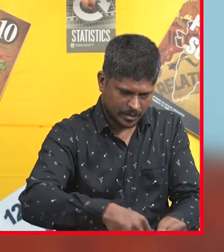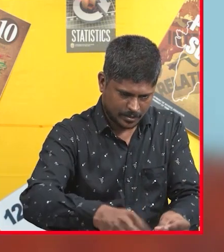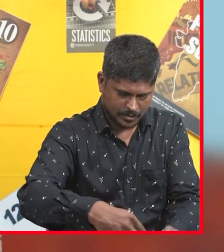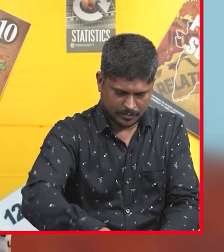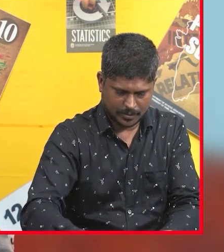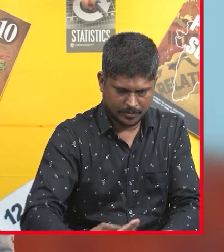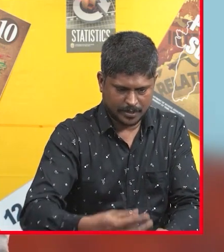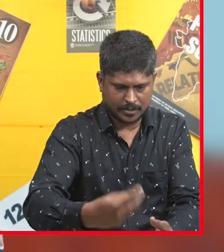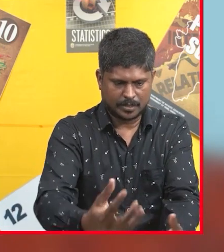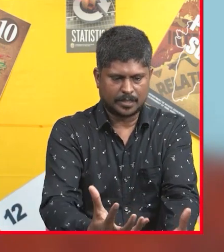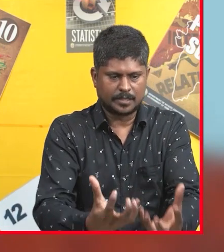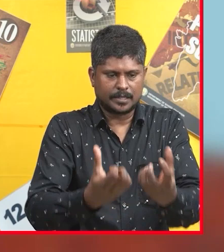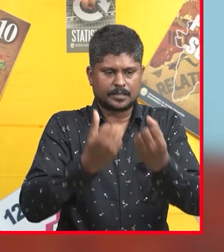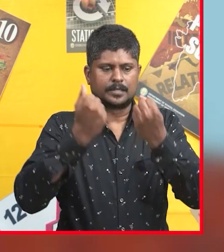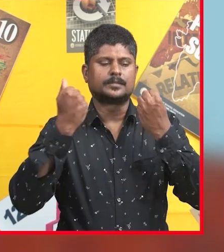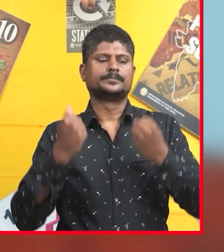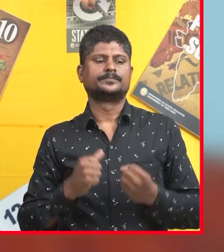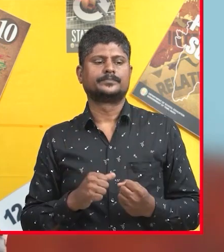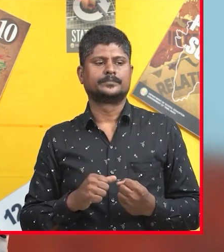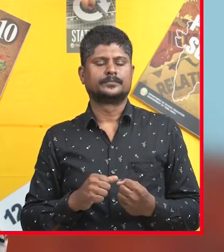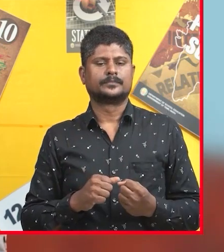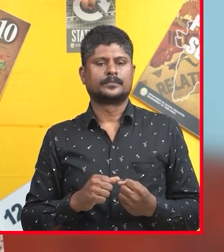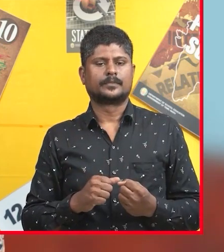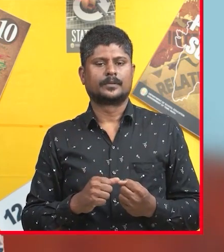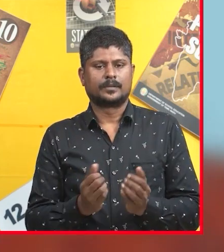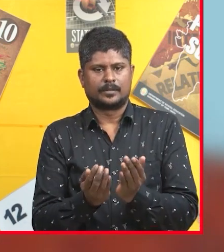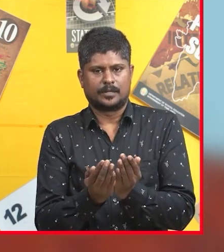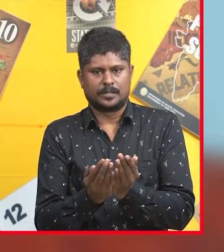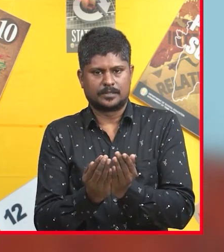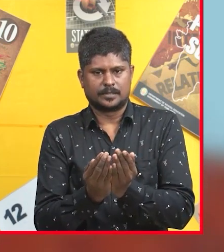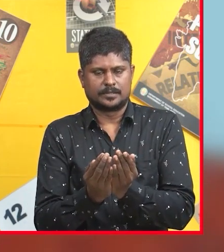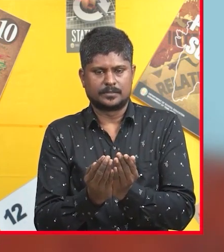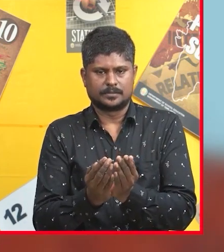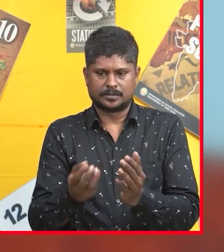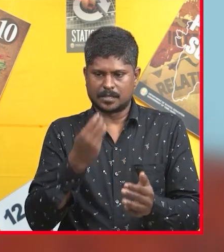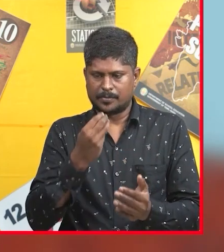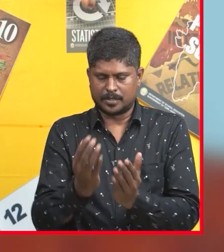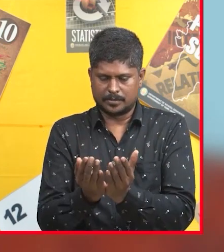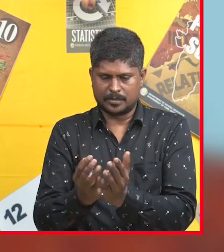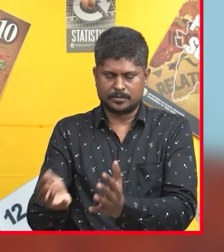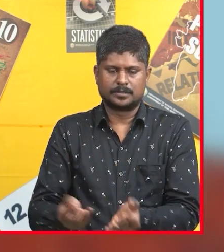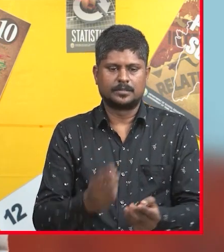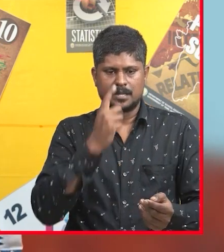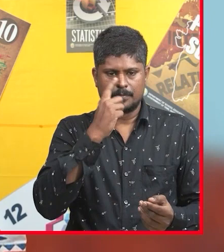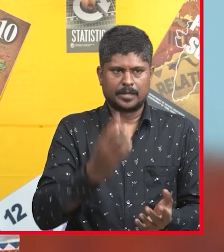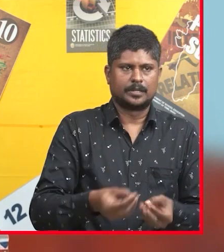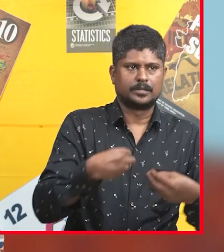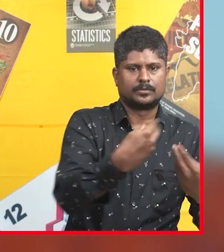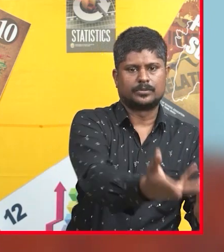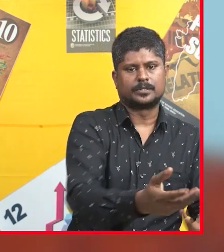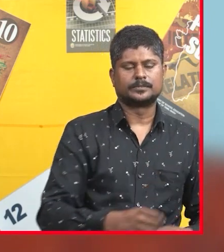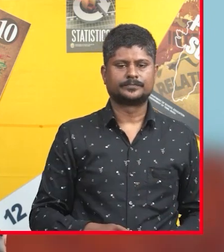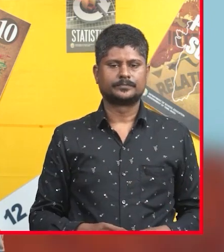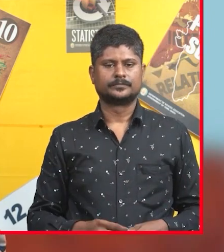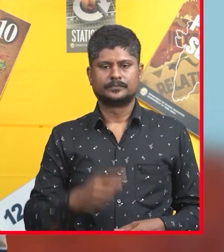எடுத்து ஒவ்வொன்றா எடுத்து எல்லாத்தையும் எடுத்து கொஞ்சம் ஒரு ஆள் சாப்பிட்ற அளவு எல்லாம் எடுத்துட்டு வந்து மனைவிட்ட கொடுக்குறான். அப்ப